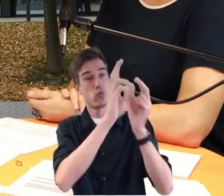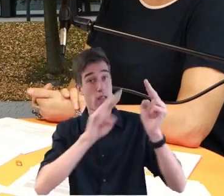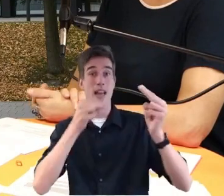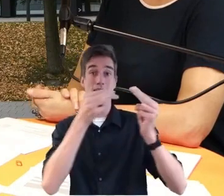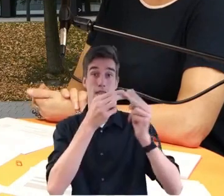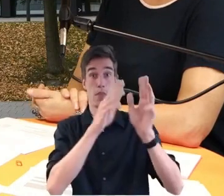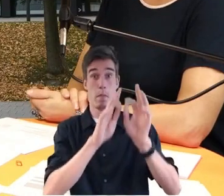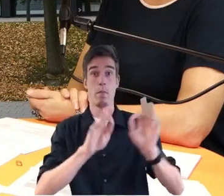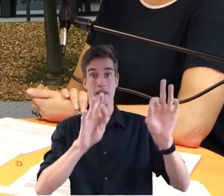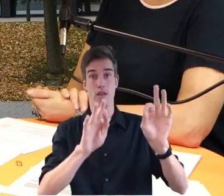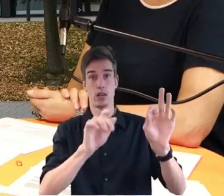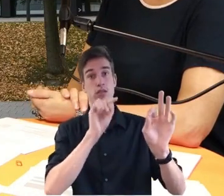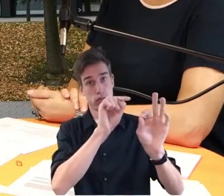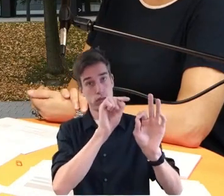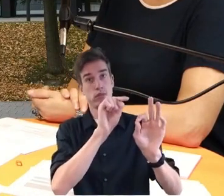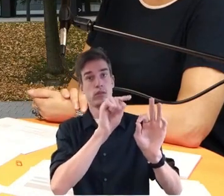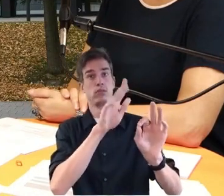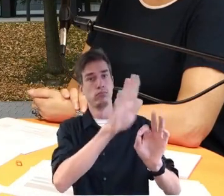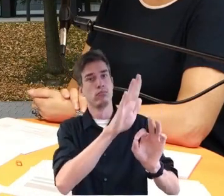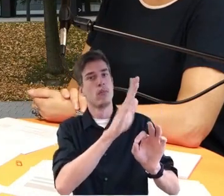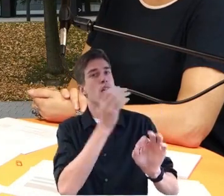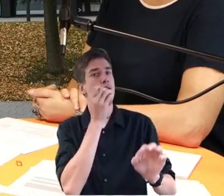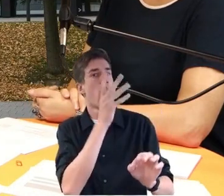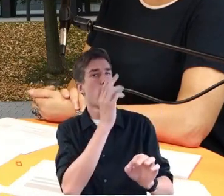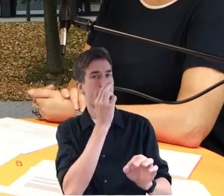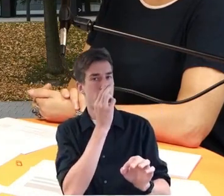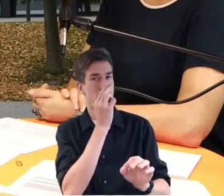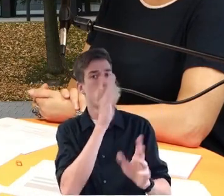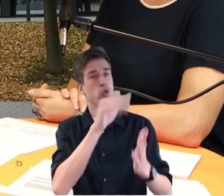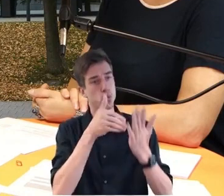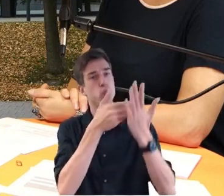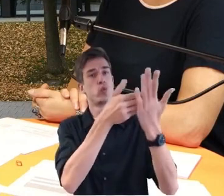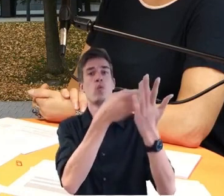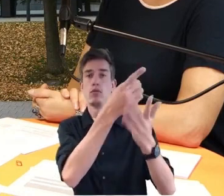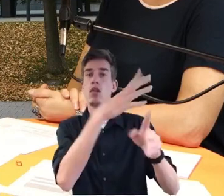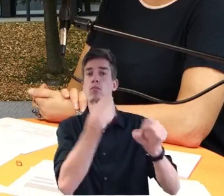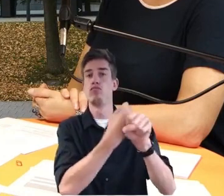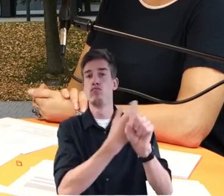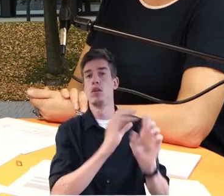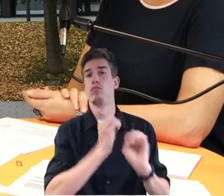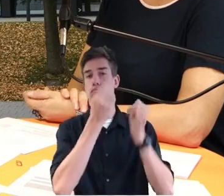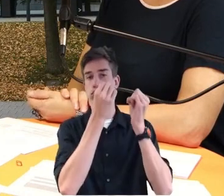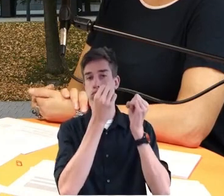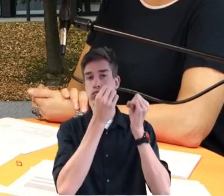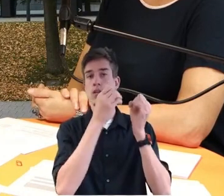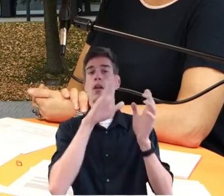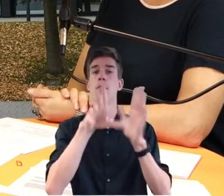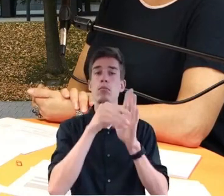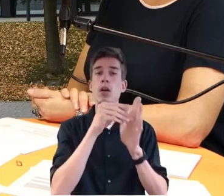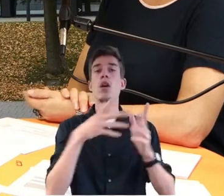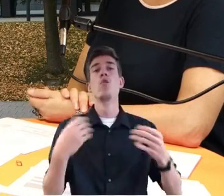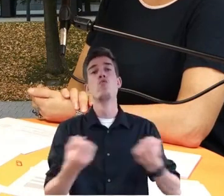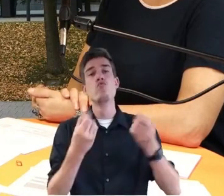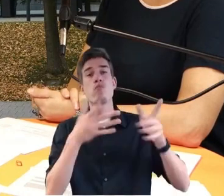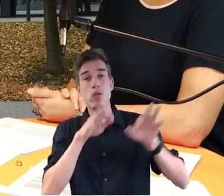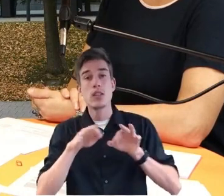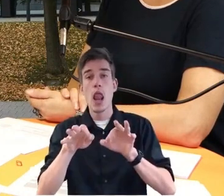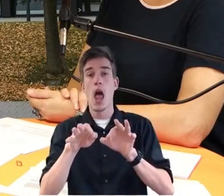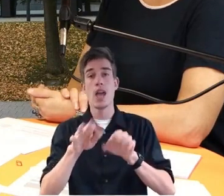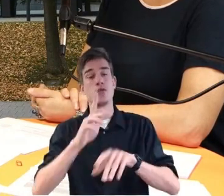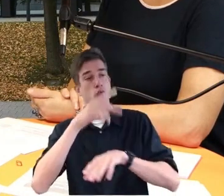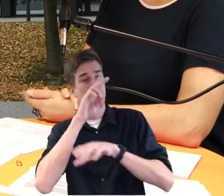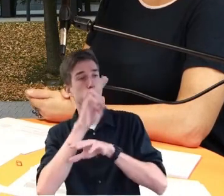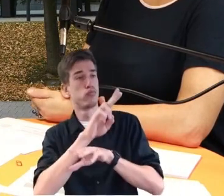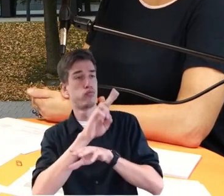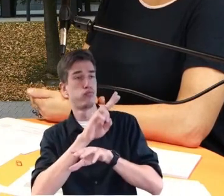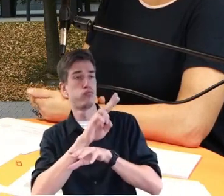oder die stäbe dann dieses szenario einfach abarbeiten lassen mit einer übungsleitung die die außenwelt zum